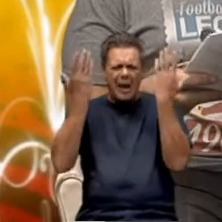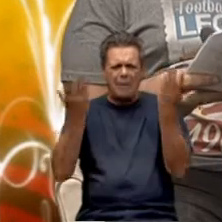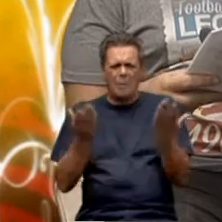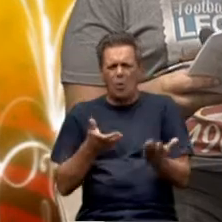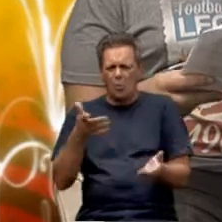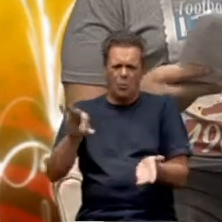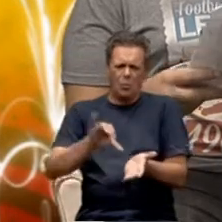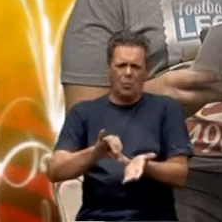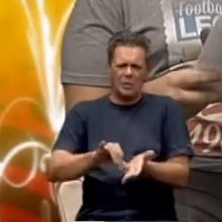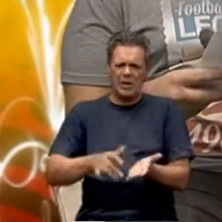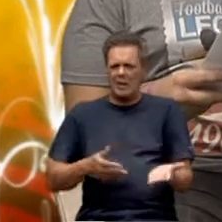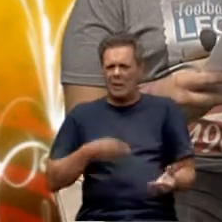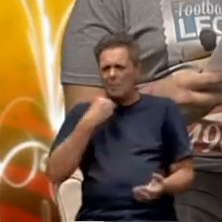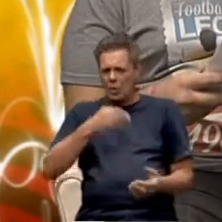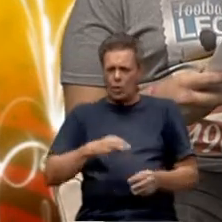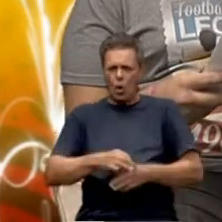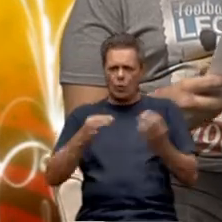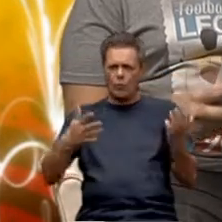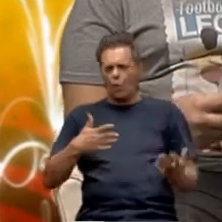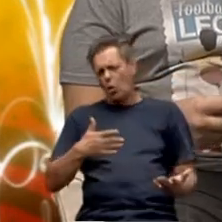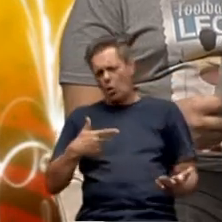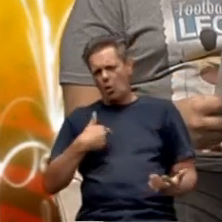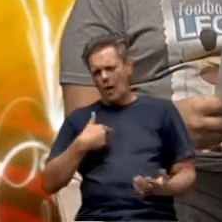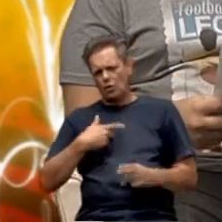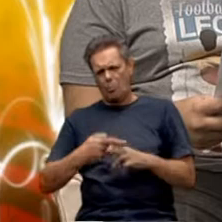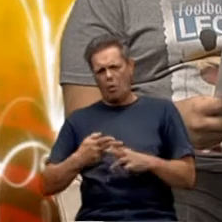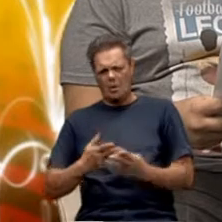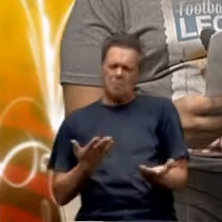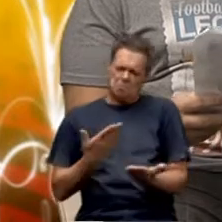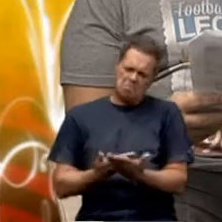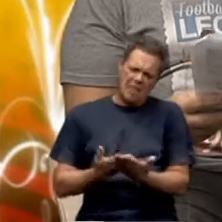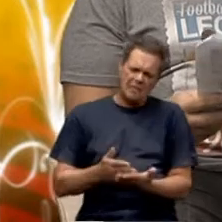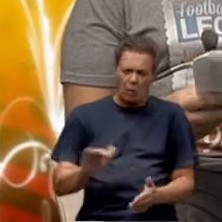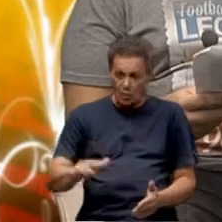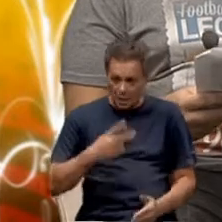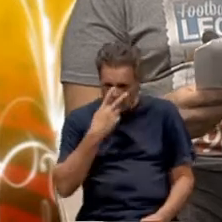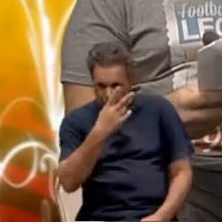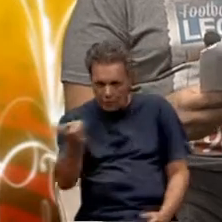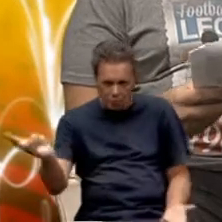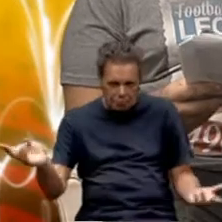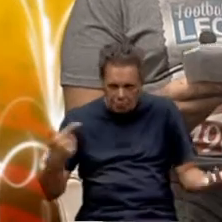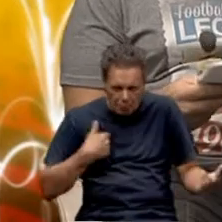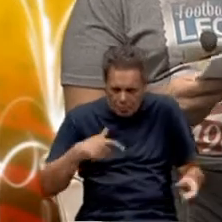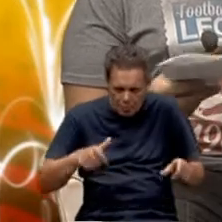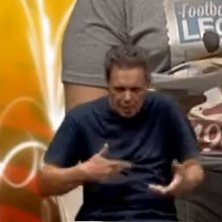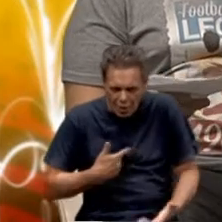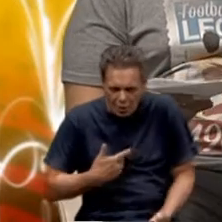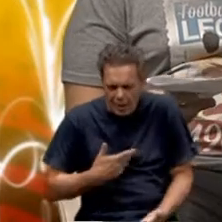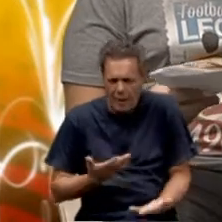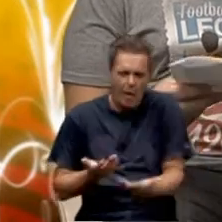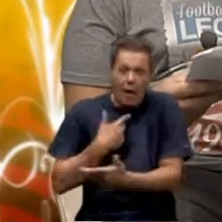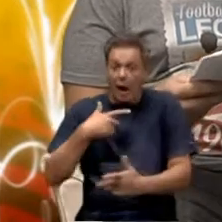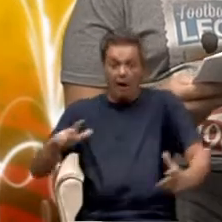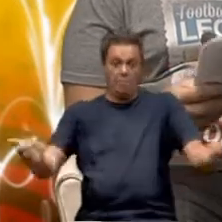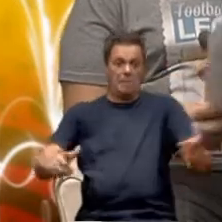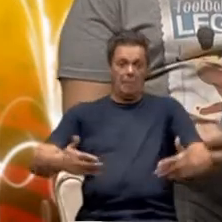sredini, pričati otvoreno skroz da, o tome. Da. Tako da dijete kad vidi, gle, oni su stariji od mene, oni opet zabavljaju